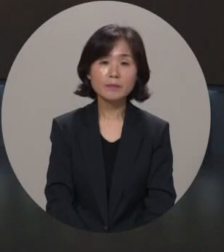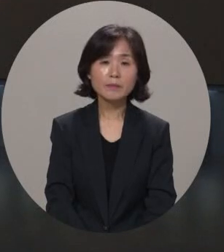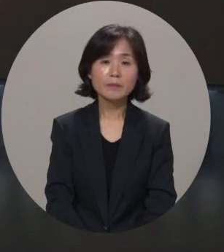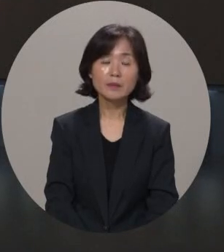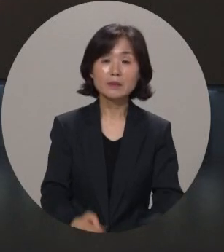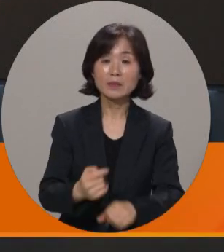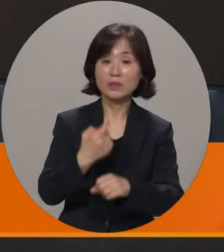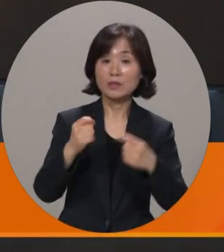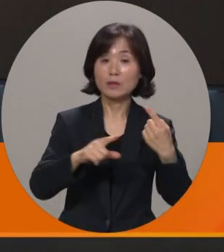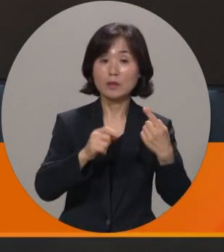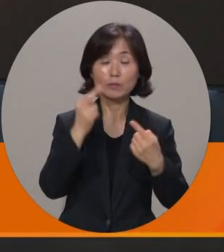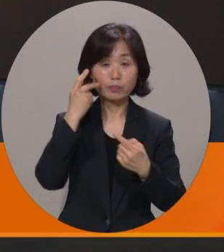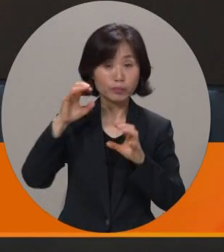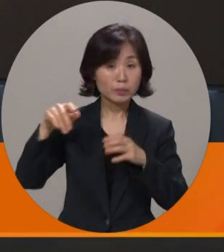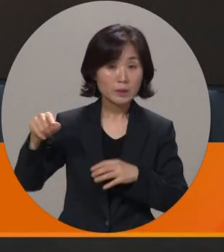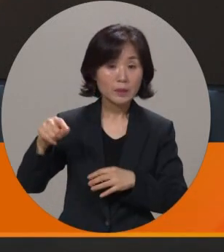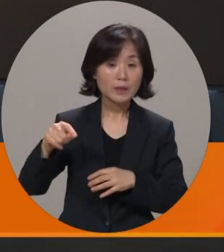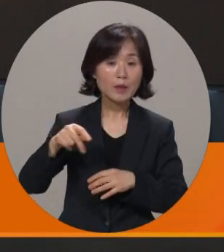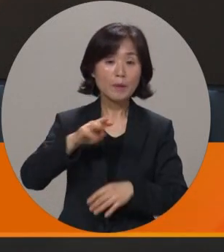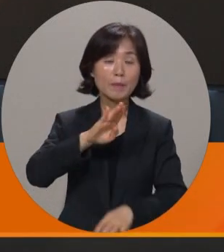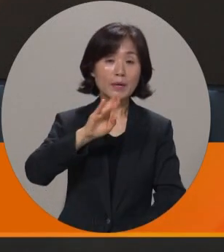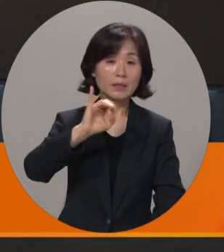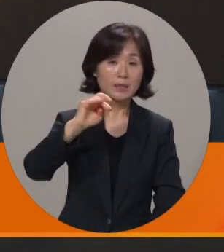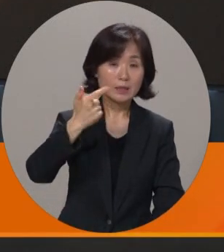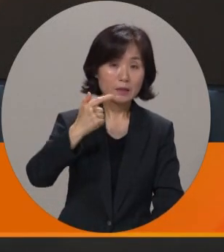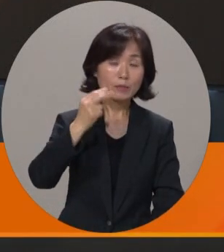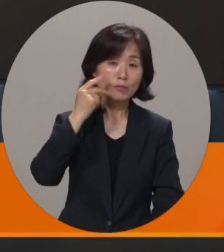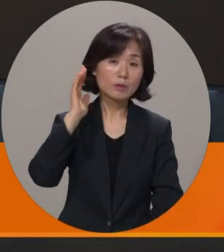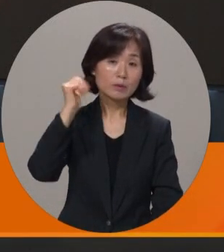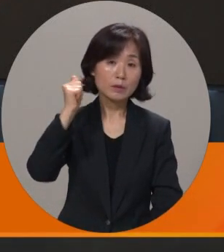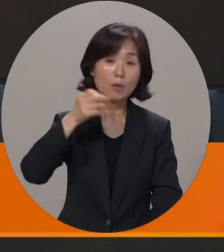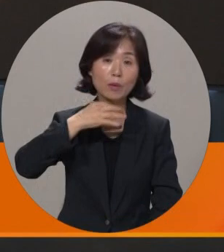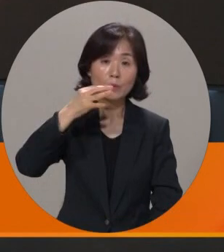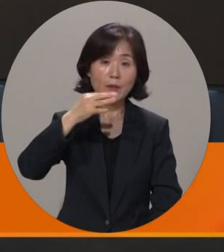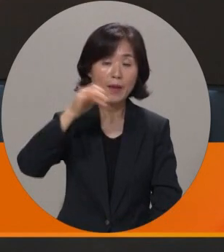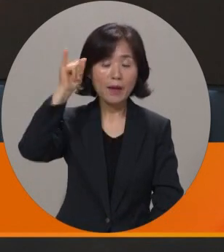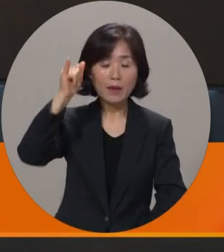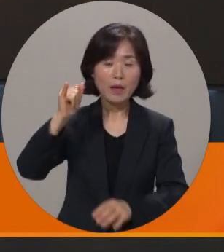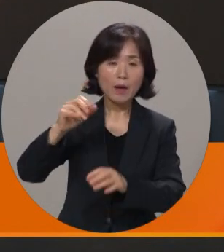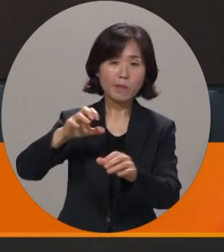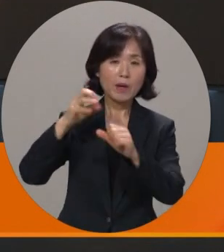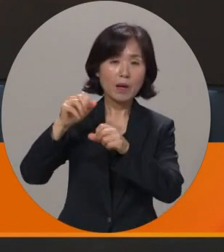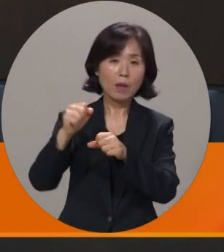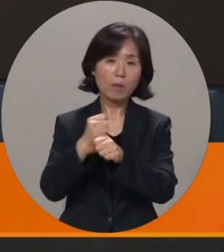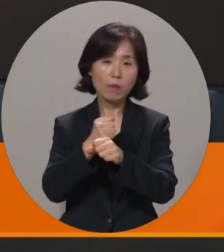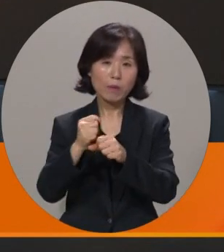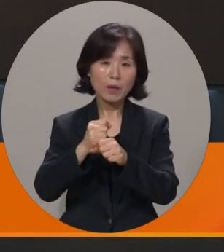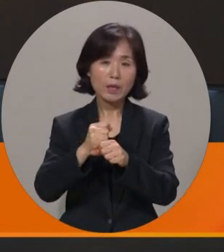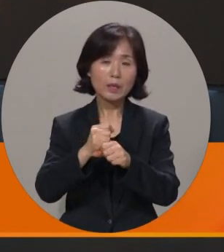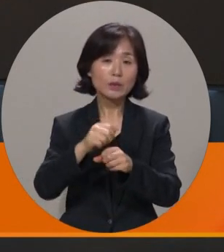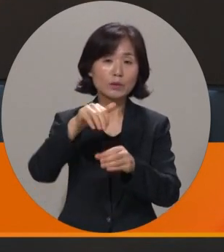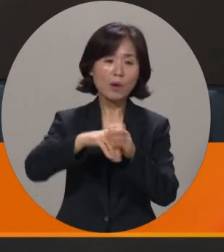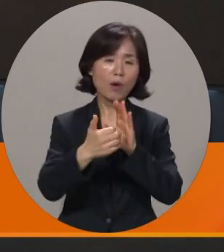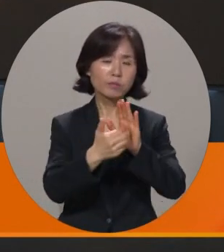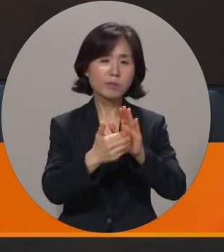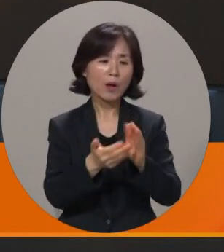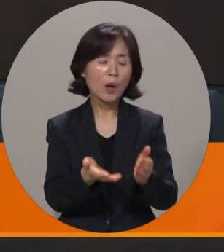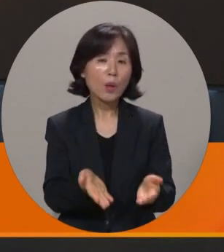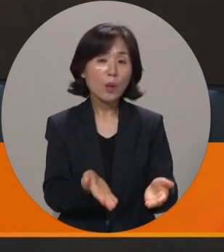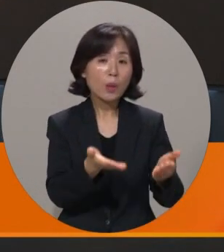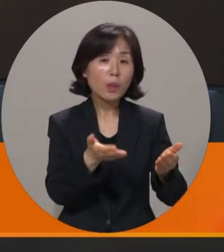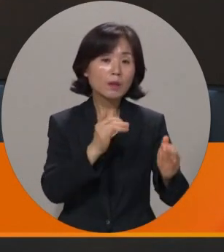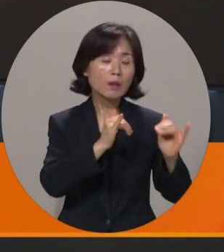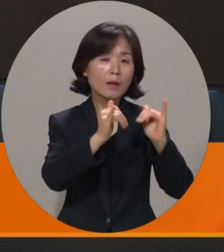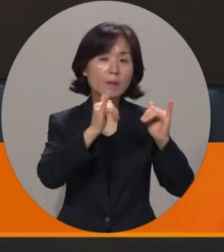지난 1월 미국에서는 조 바이든 대통령의 목소리를 인공지능으로 조작해서 이 투표 거부를 독려하는 전화를